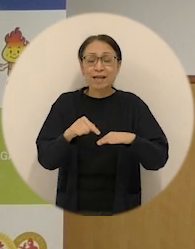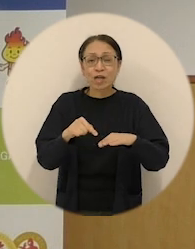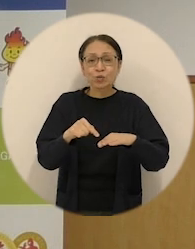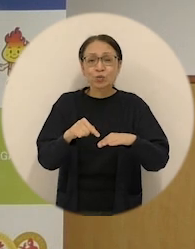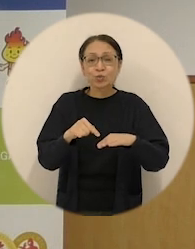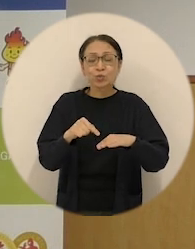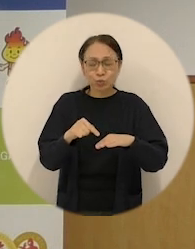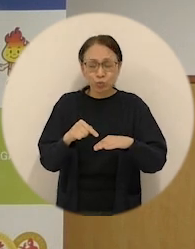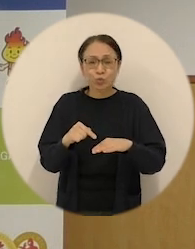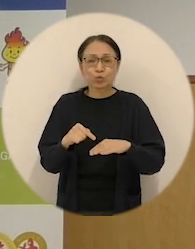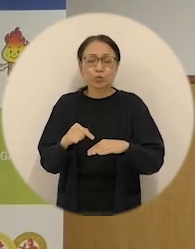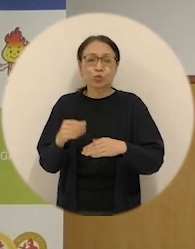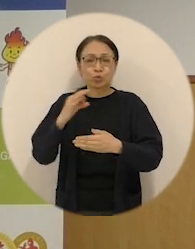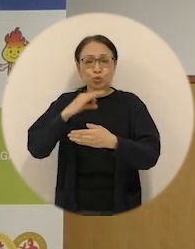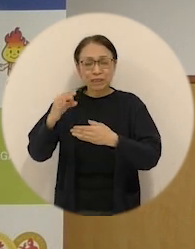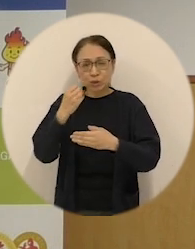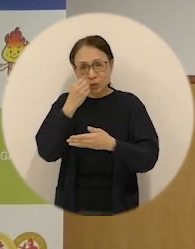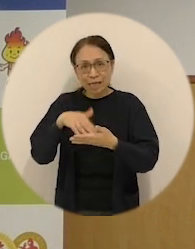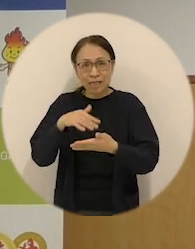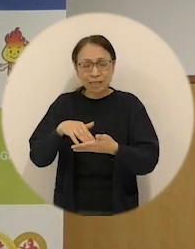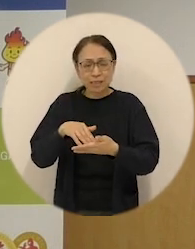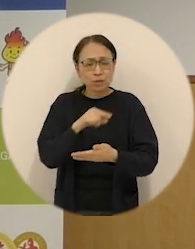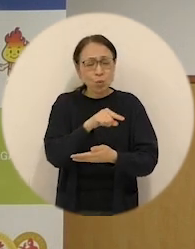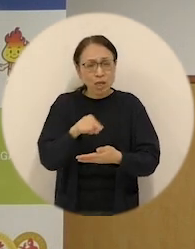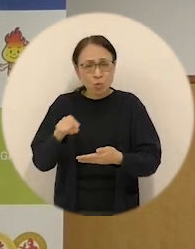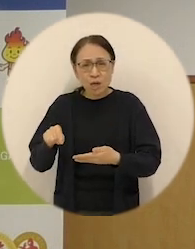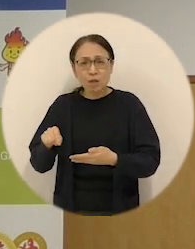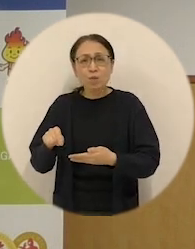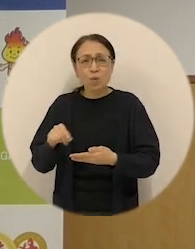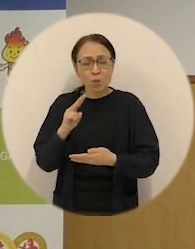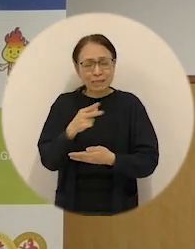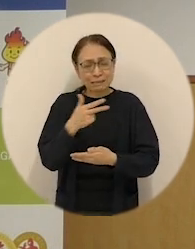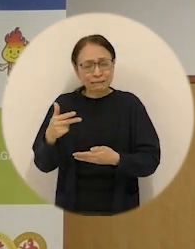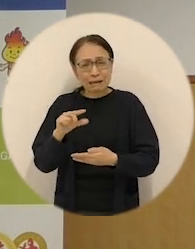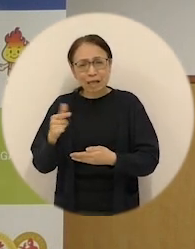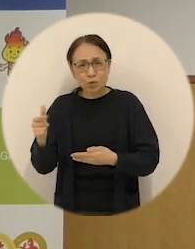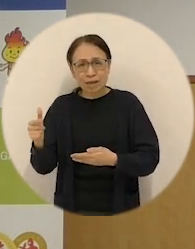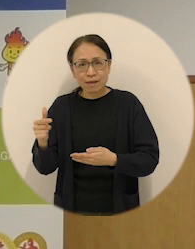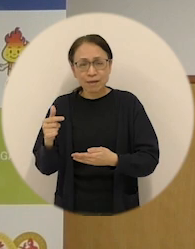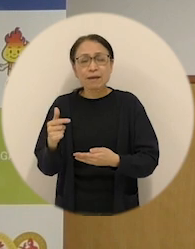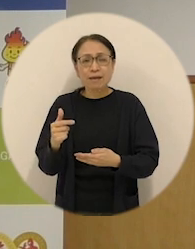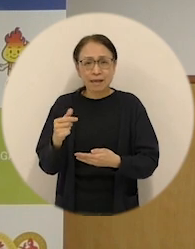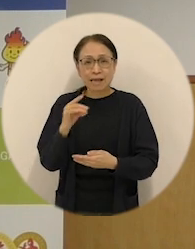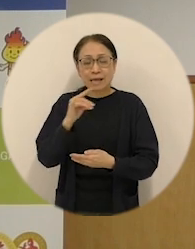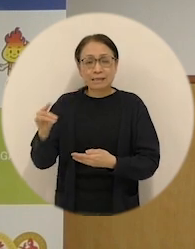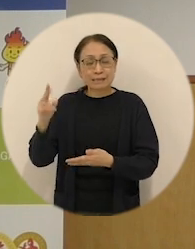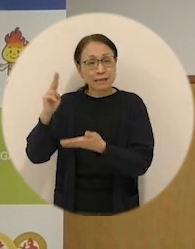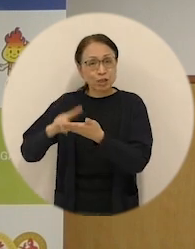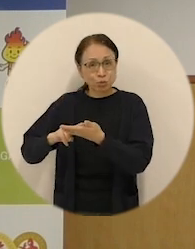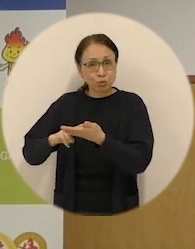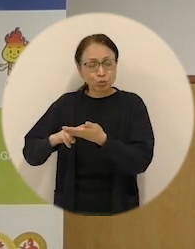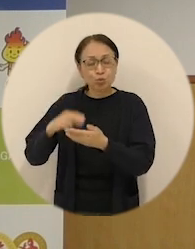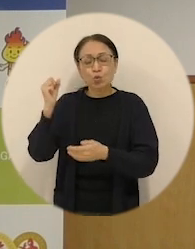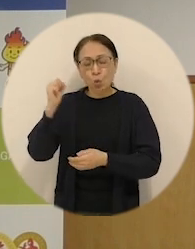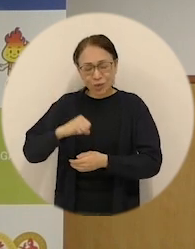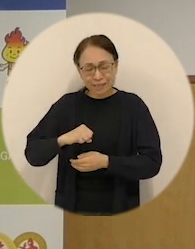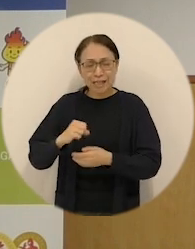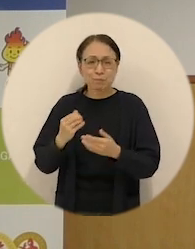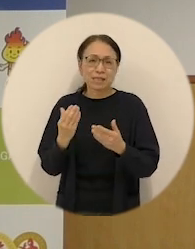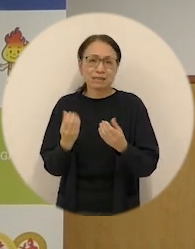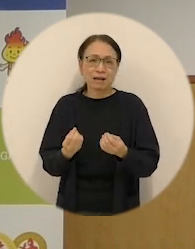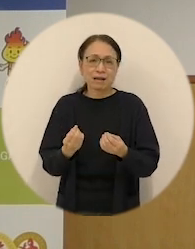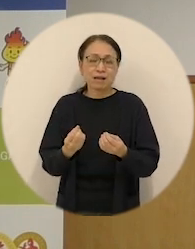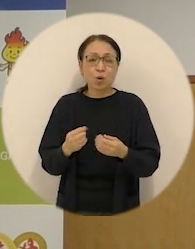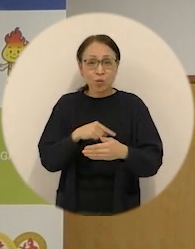支予算についてそれぞれの理事会や評議員会において議決承認となりましたのでその内